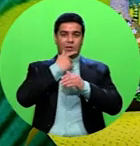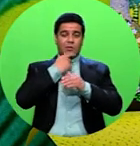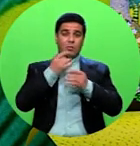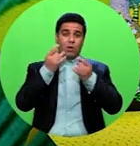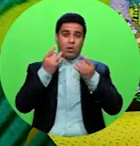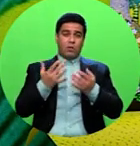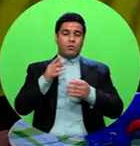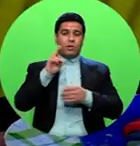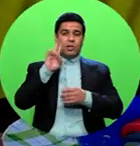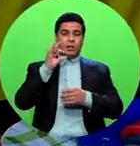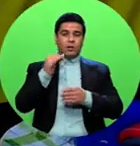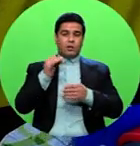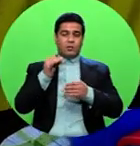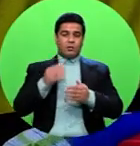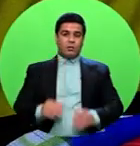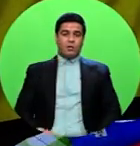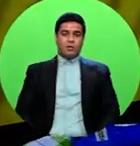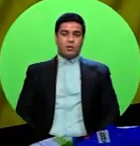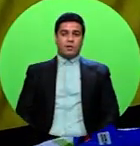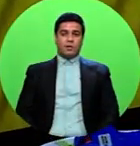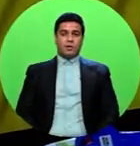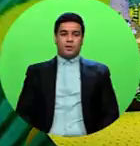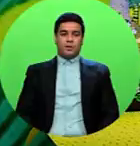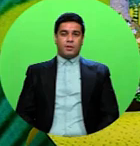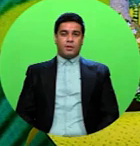клей. Клей-карандаш он называется.